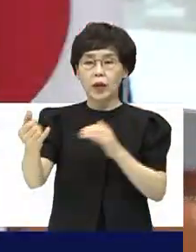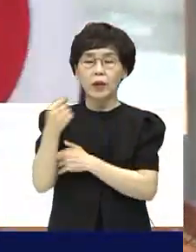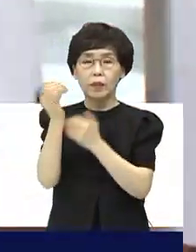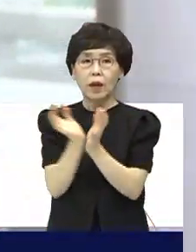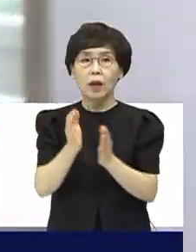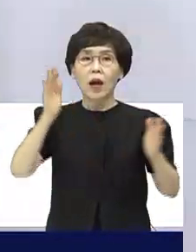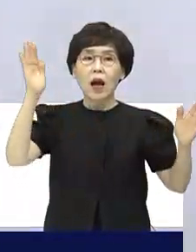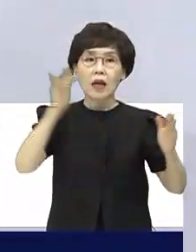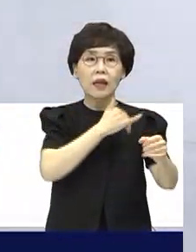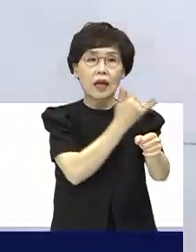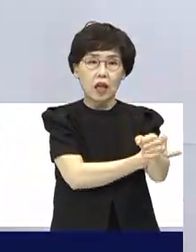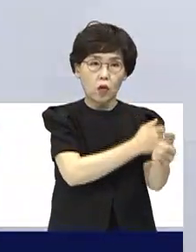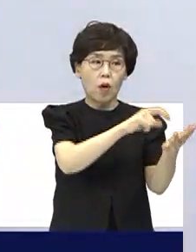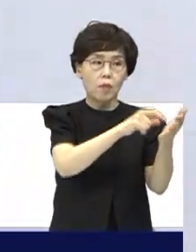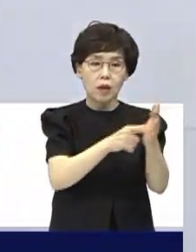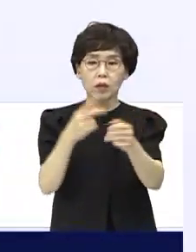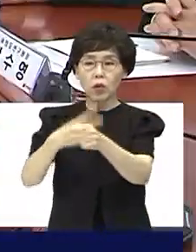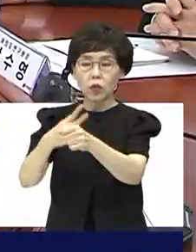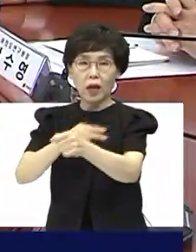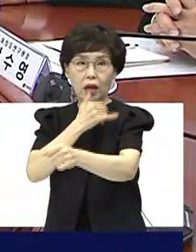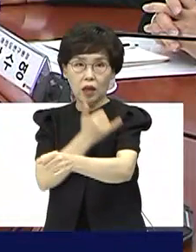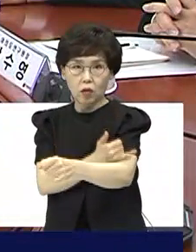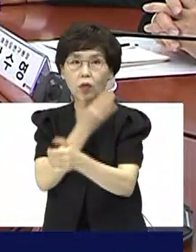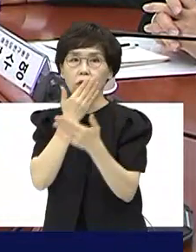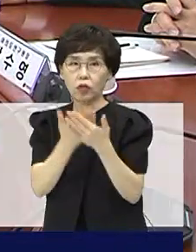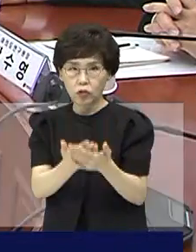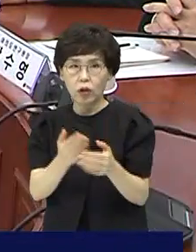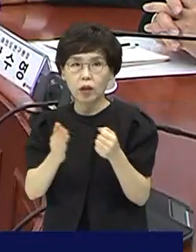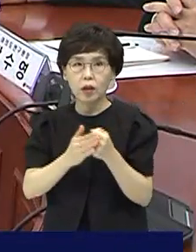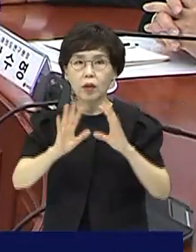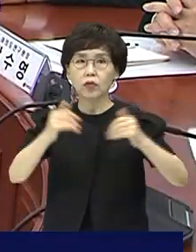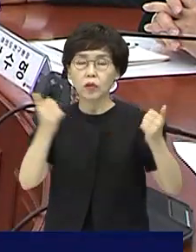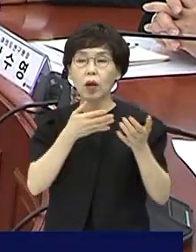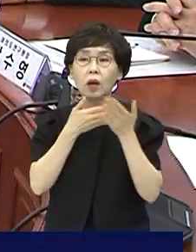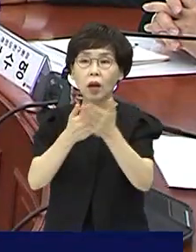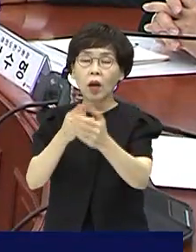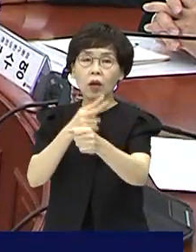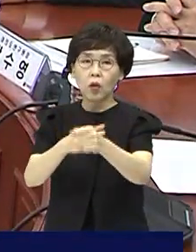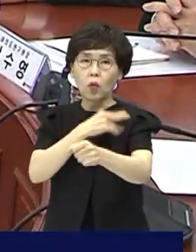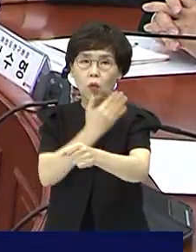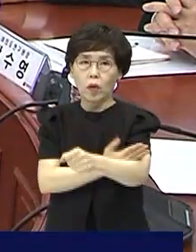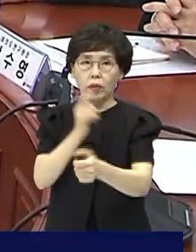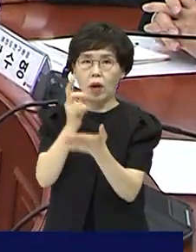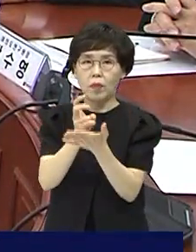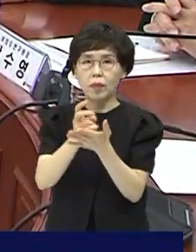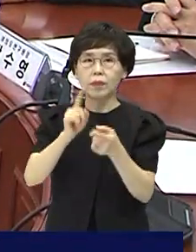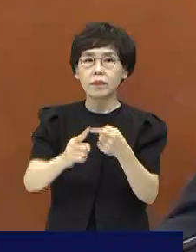학생의 인권만큼이나 교사의 인권도 중요하다며 국회에 발의된 교권